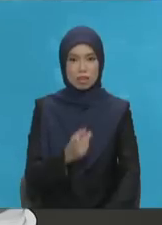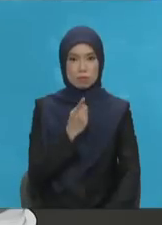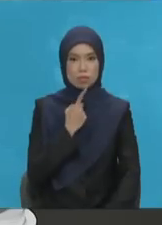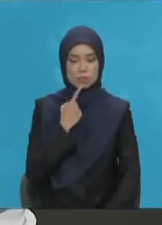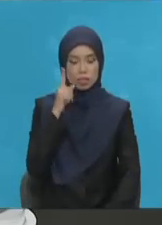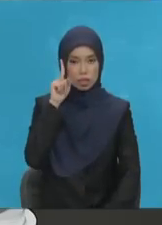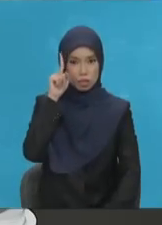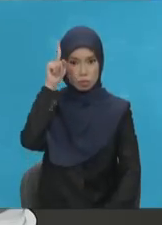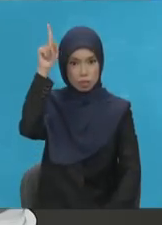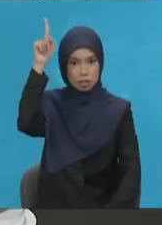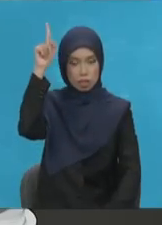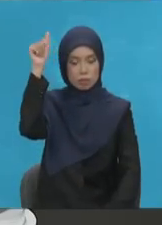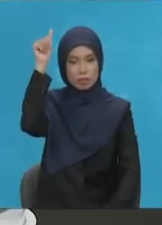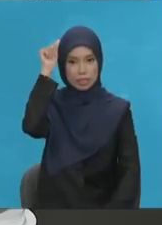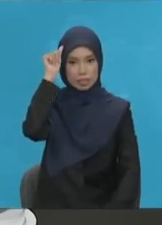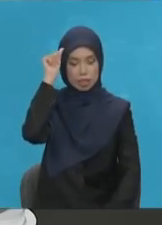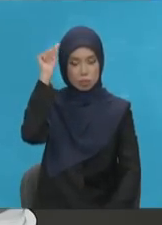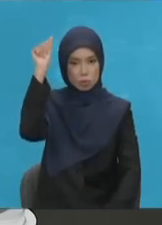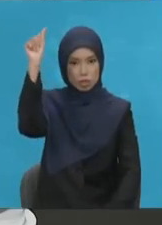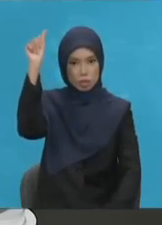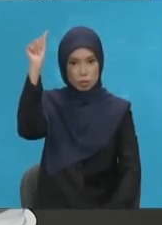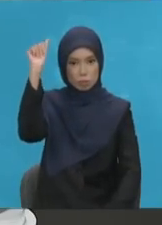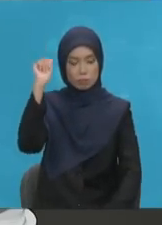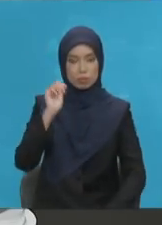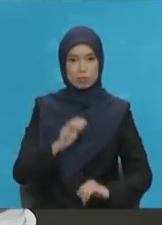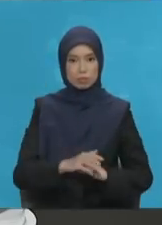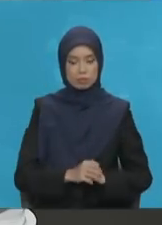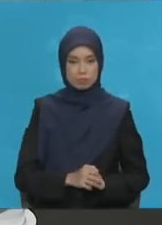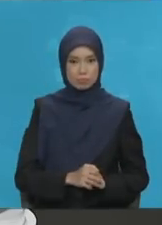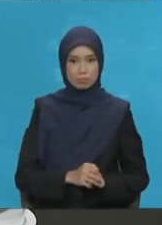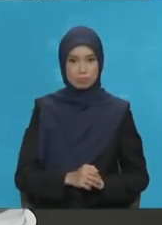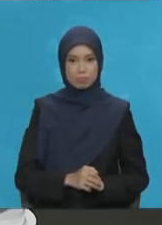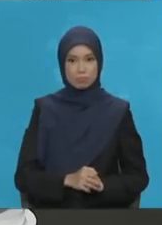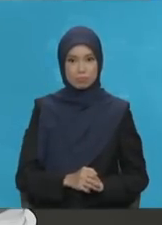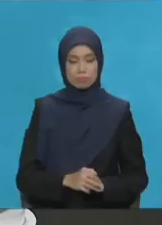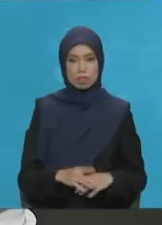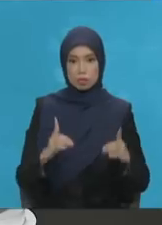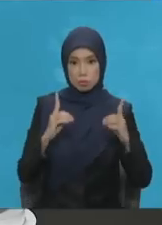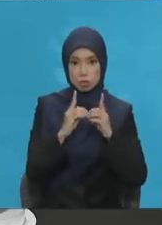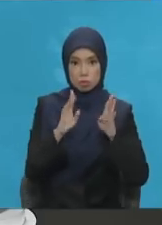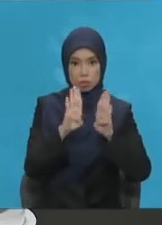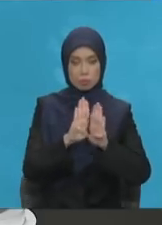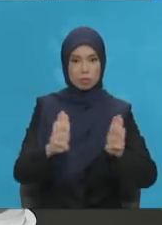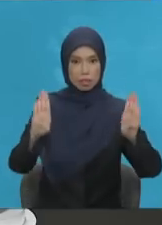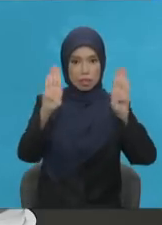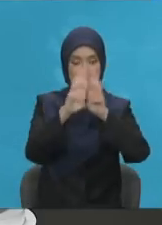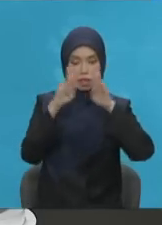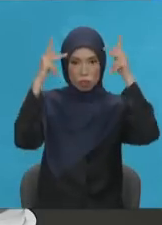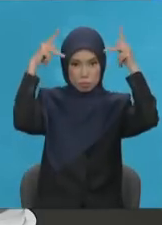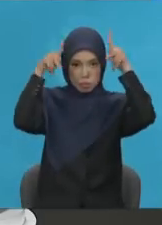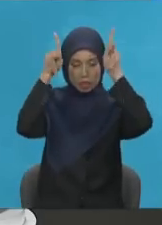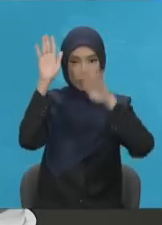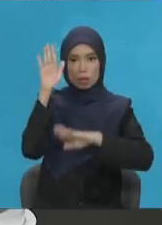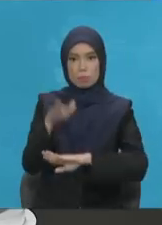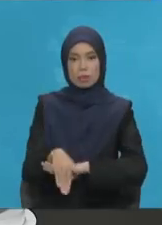Bismillahirohmanirohim Assalamualaikum warahmatullahi wabarakatuh bersua dalam berita perdana Malam ini saya